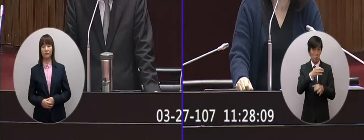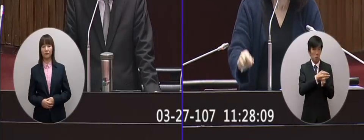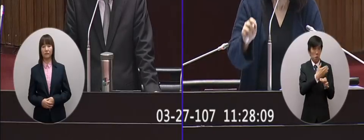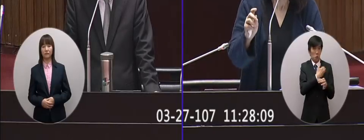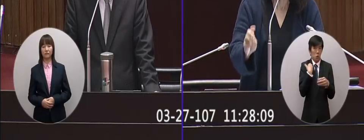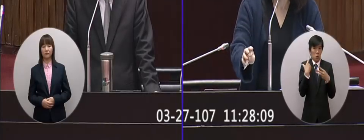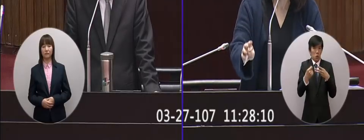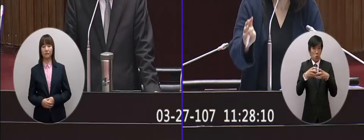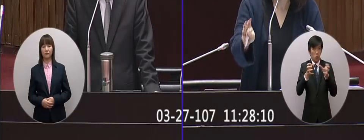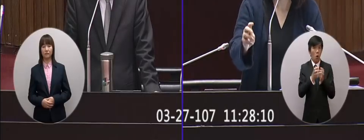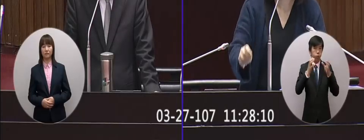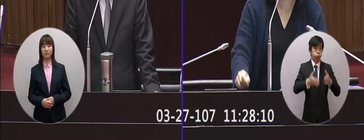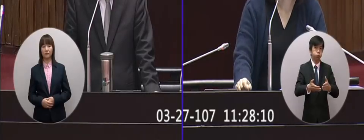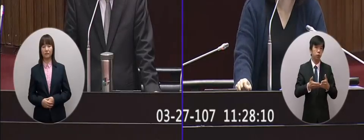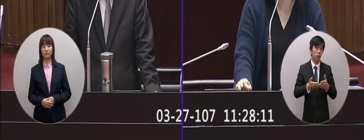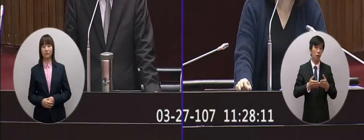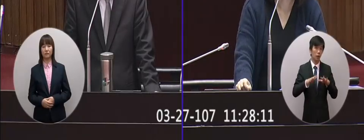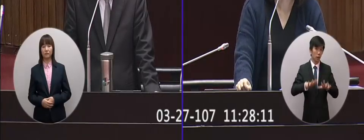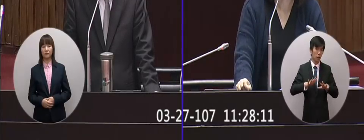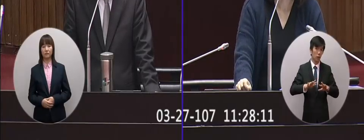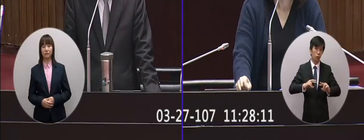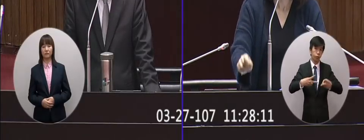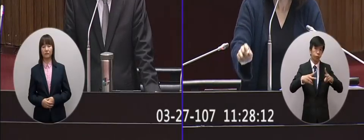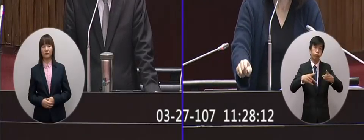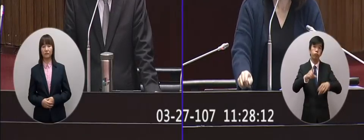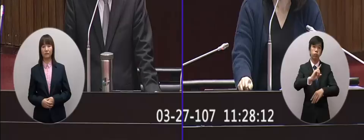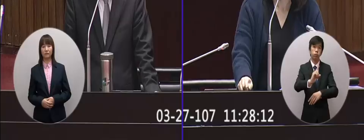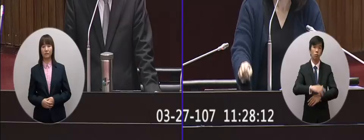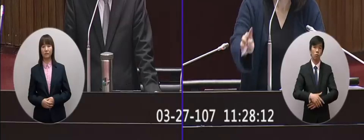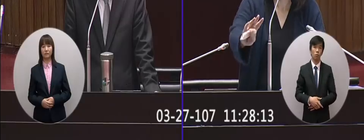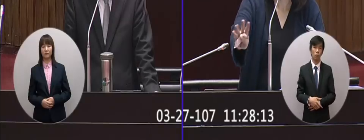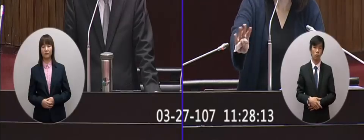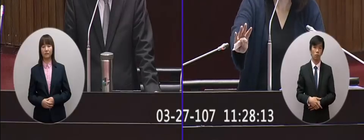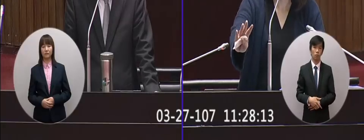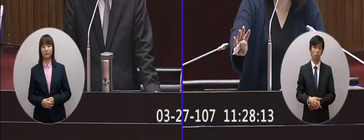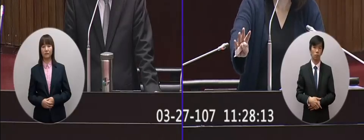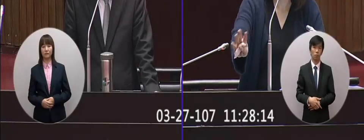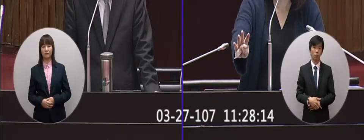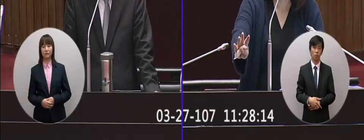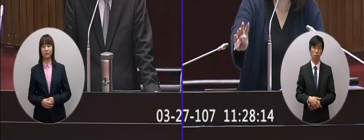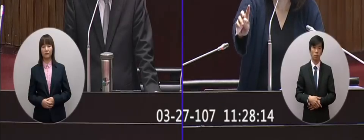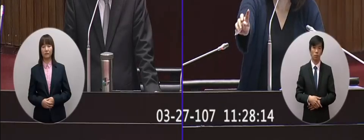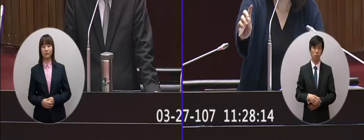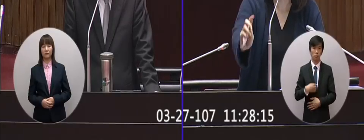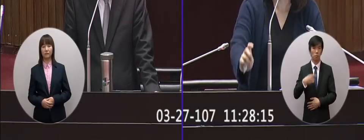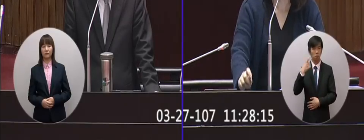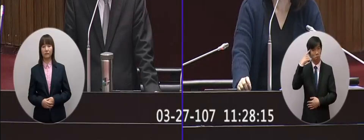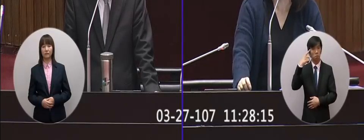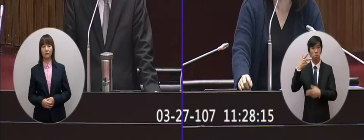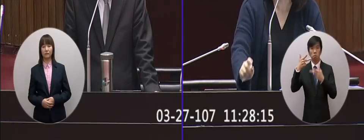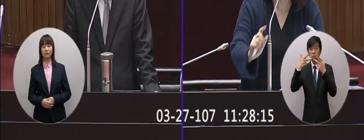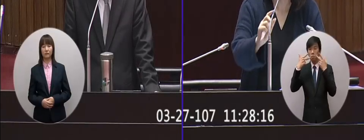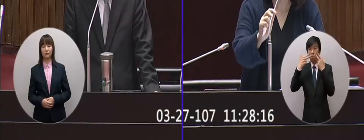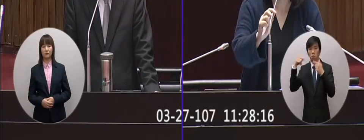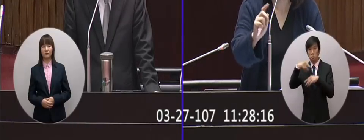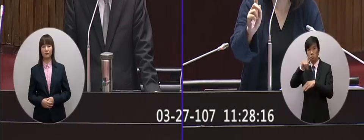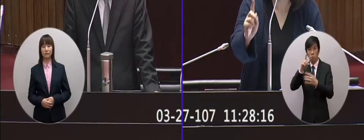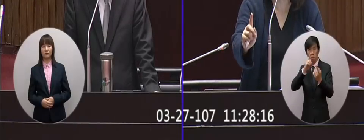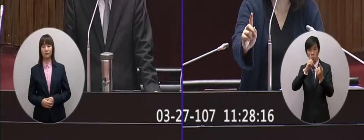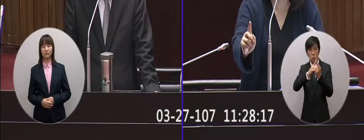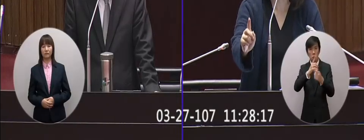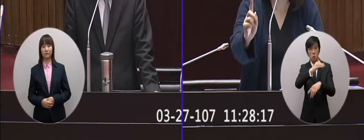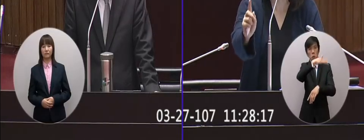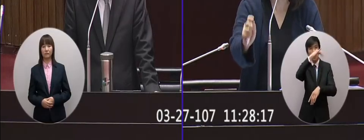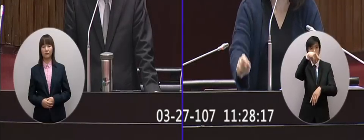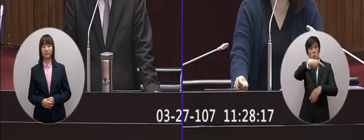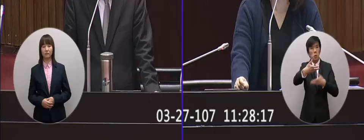部目前正在做些什么。我想我们目前原住民到现在这个新城山矿产的这个案子还没有